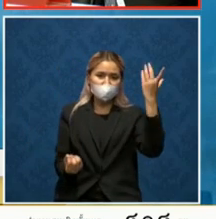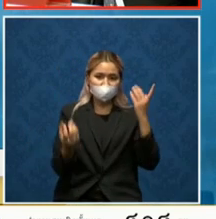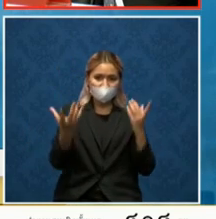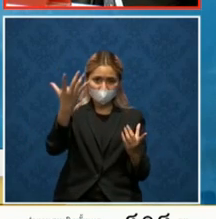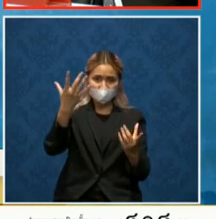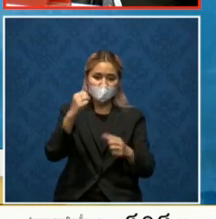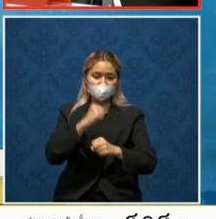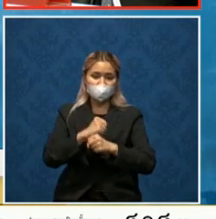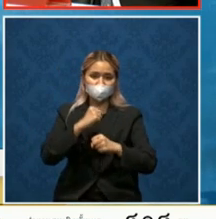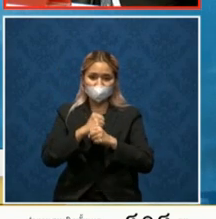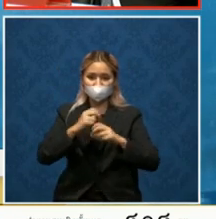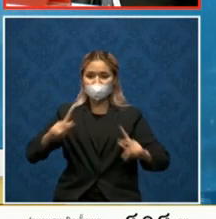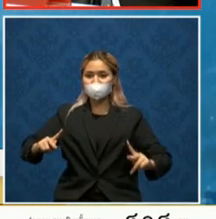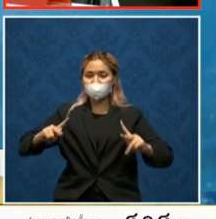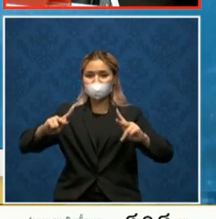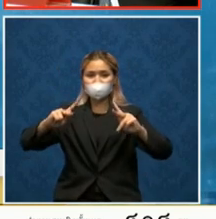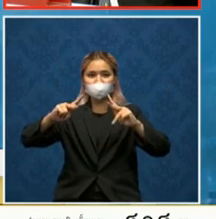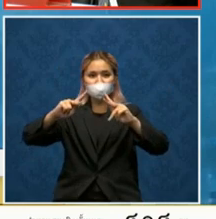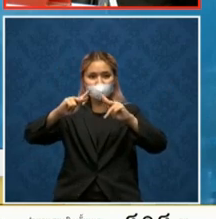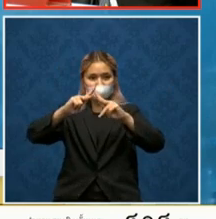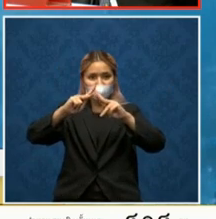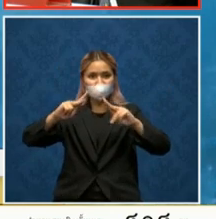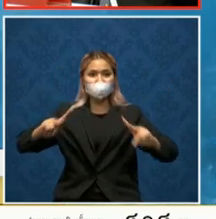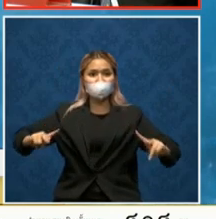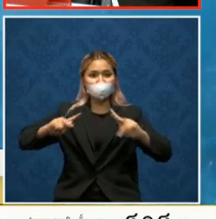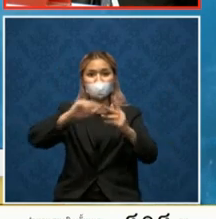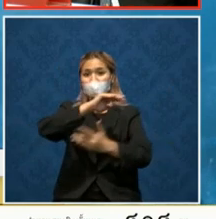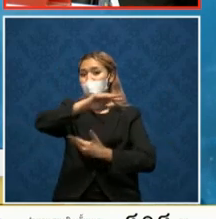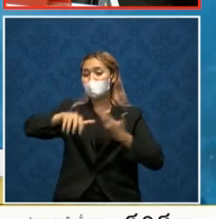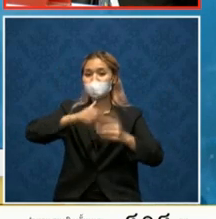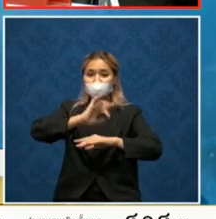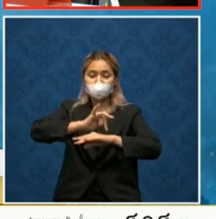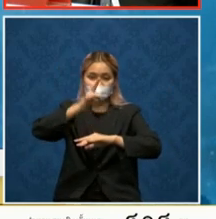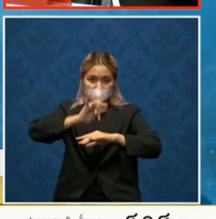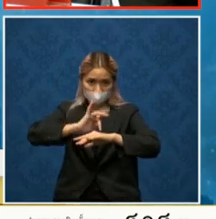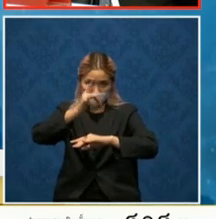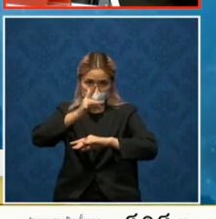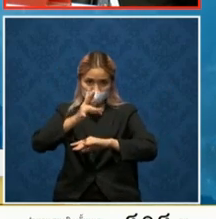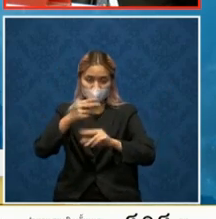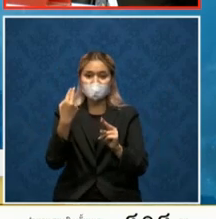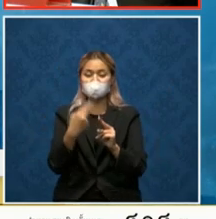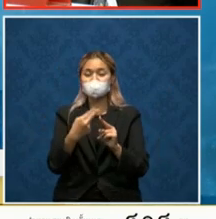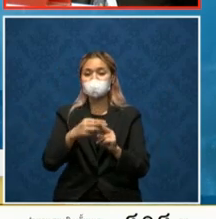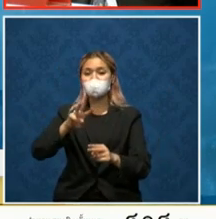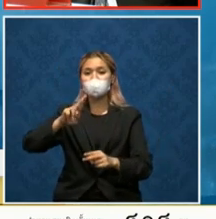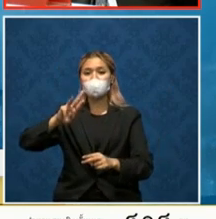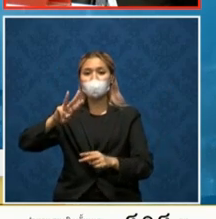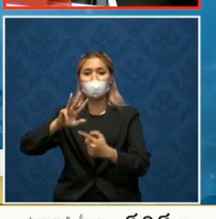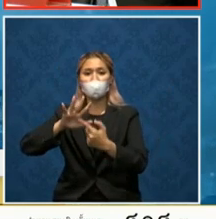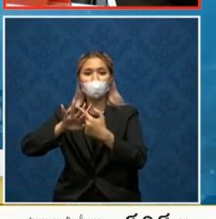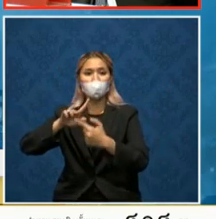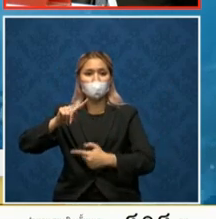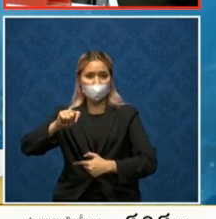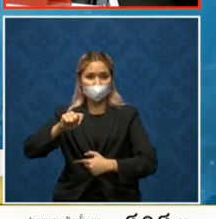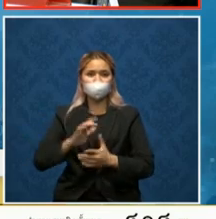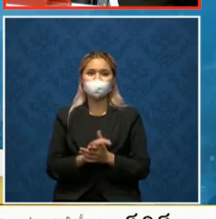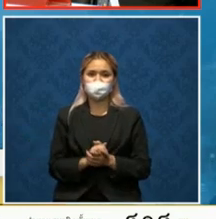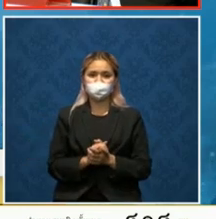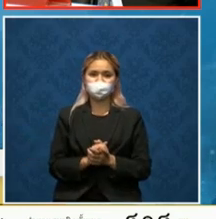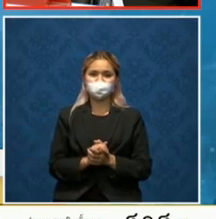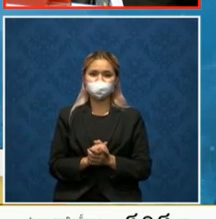รัฐมนตรีว่าการกระทรวงวรวุฒิทรัพยากรธรรมชาติและสิ่งแวดล้อมรัฐทราบข้อมูลนี้